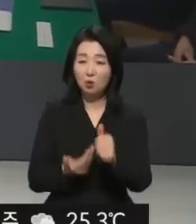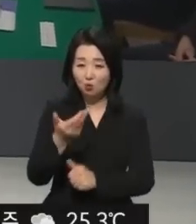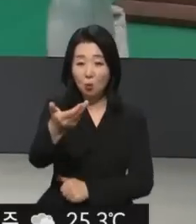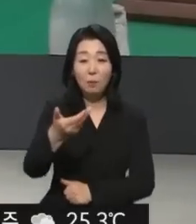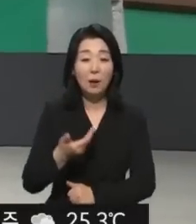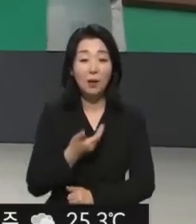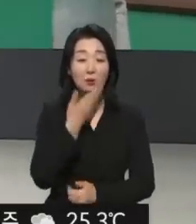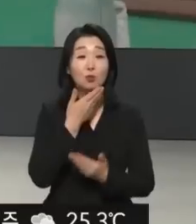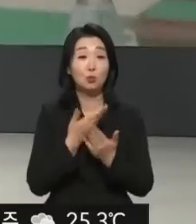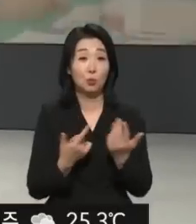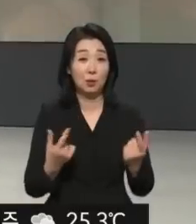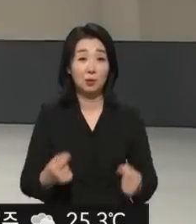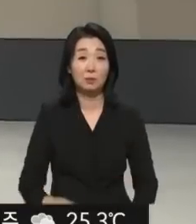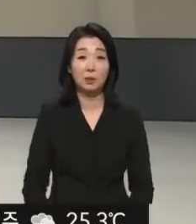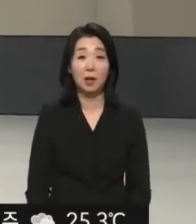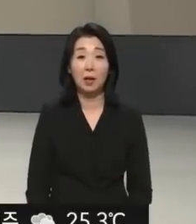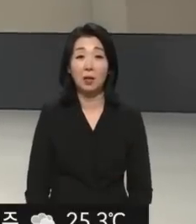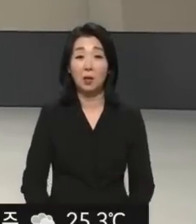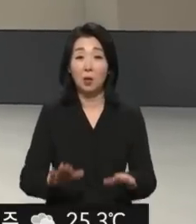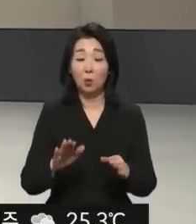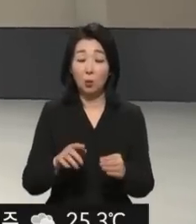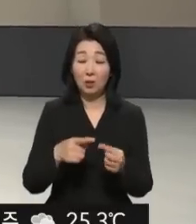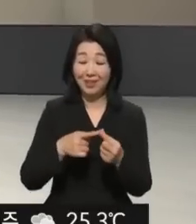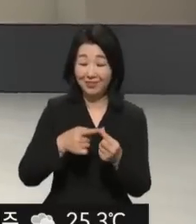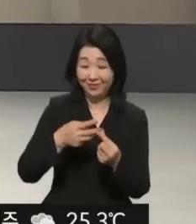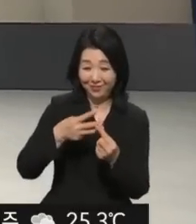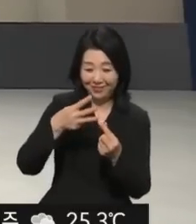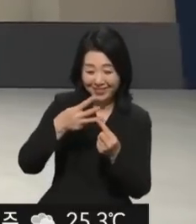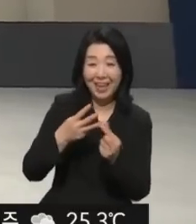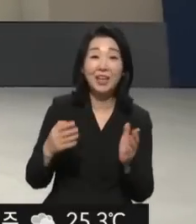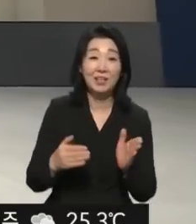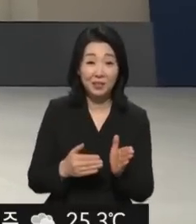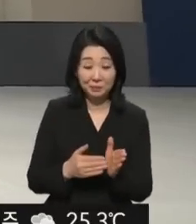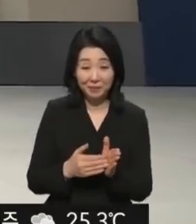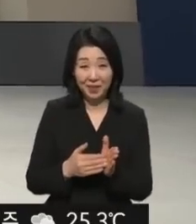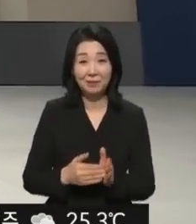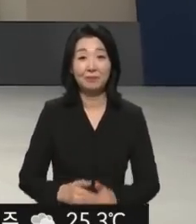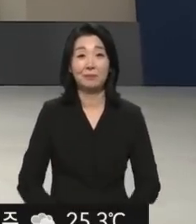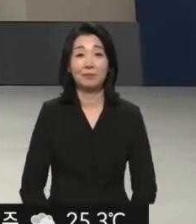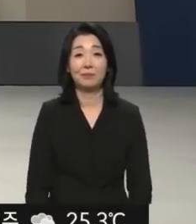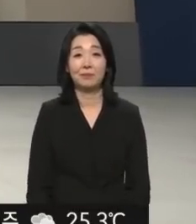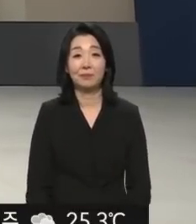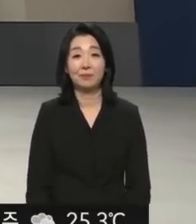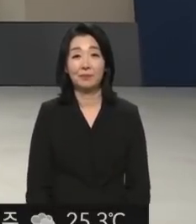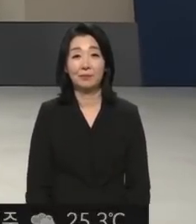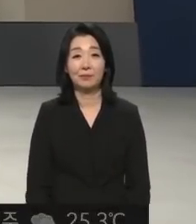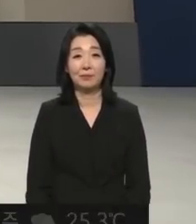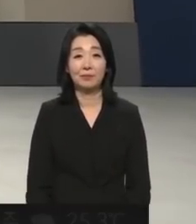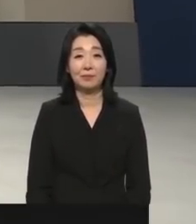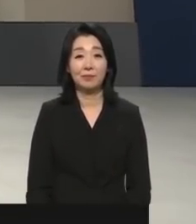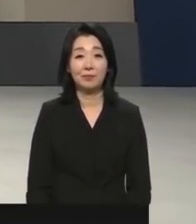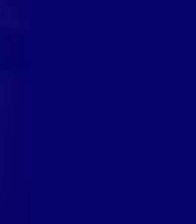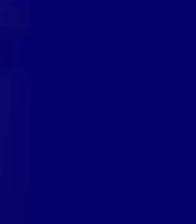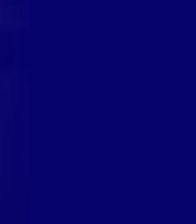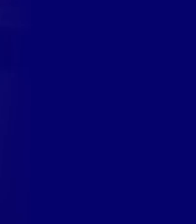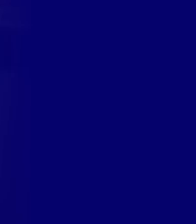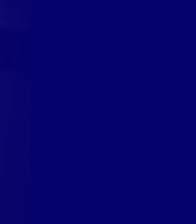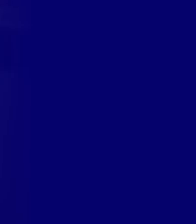한번 기억해야 할 것 같습니다. 오늘의 뉴스픽3는 여기까지입니다. 들어가서 원픽 뽑아보시죠. 뉴스픽이었습니다.